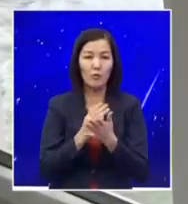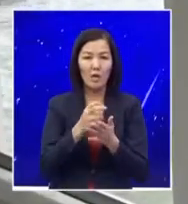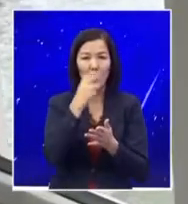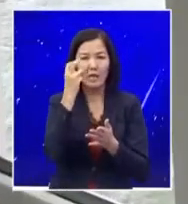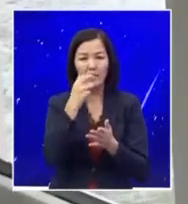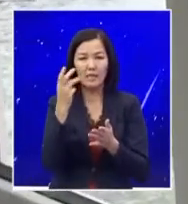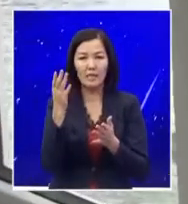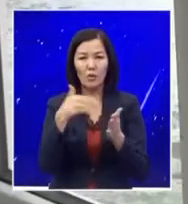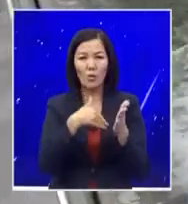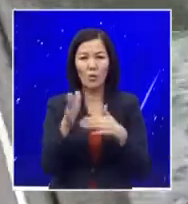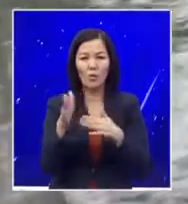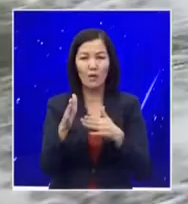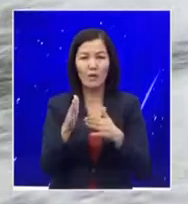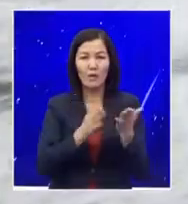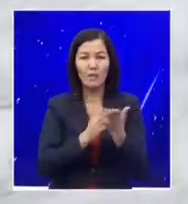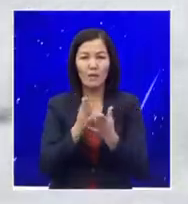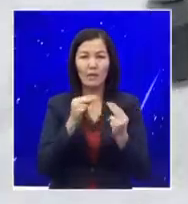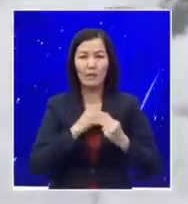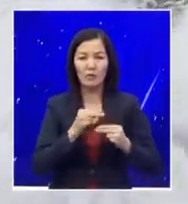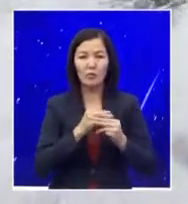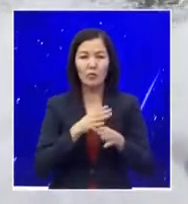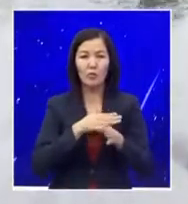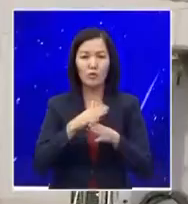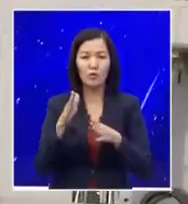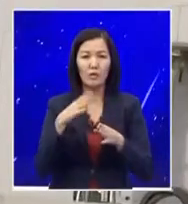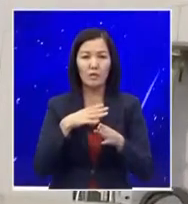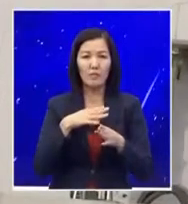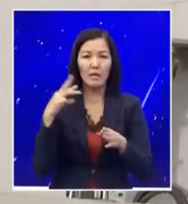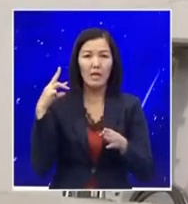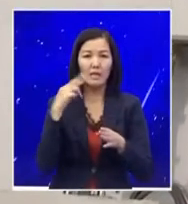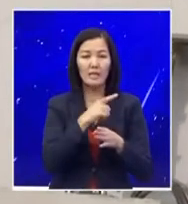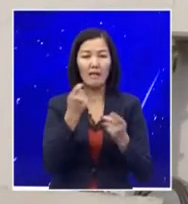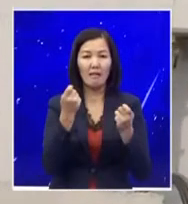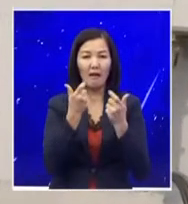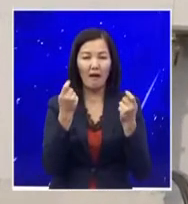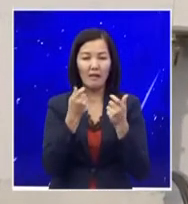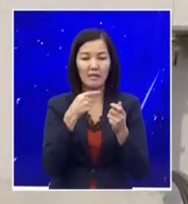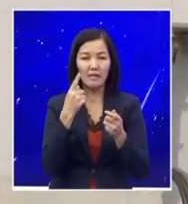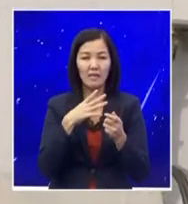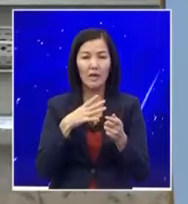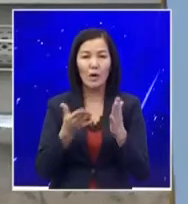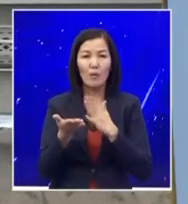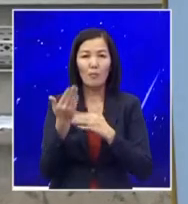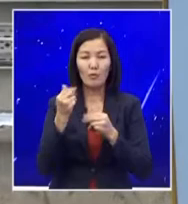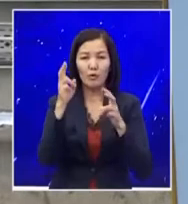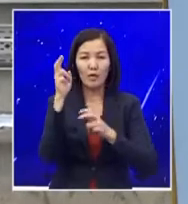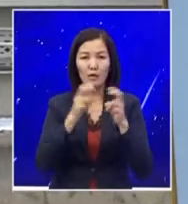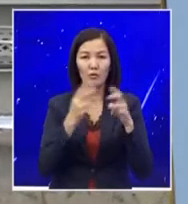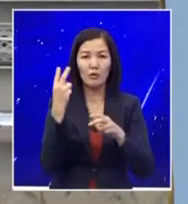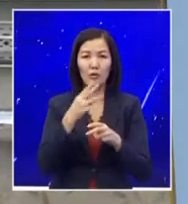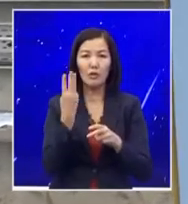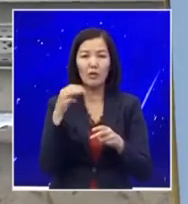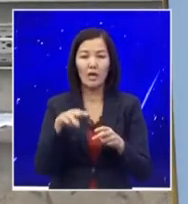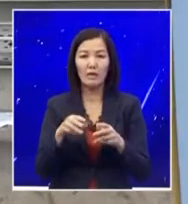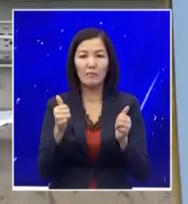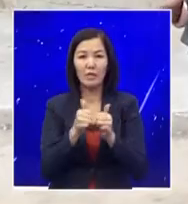есті жоюға бағытталған жұмыстар жүргізіліп жатыр. Экологиялық зияндылық аз дейді кәсіпорын басшысы. Бұрын мекеме қаладан 20 шақырым жерде